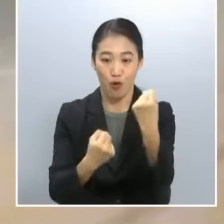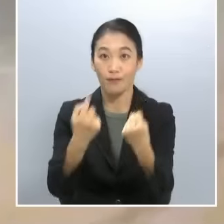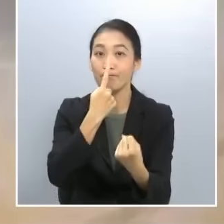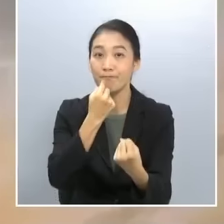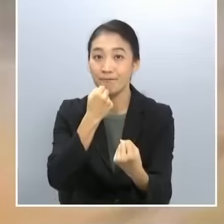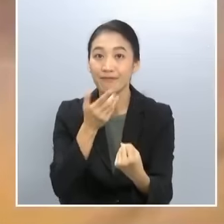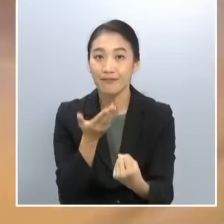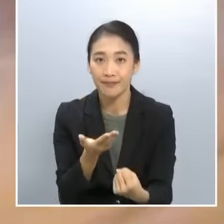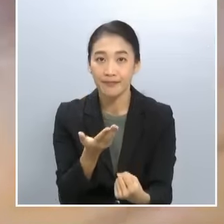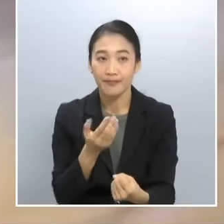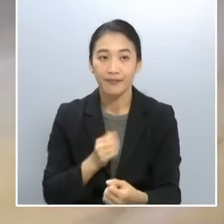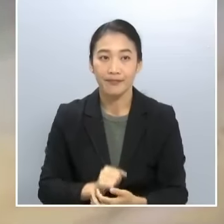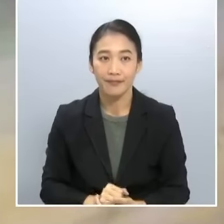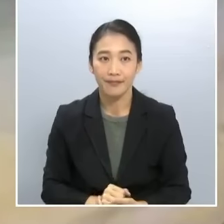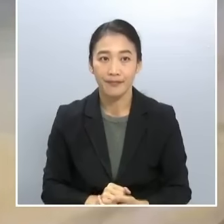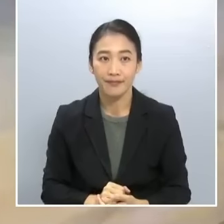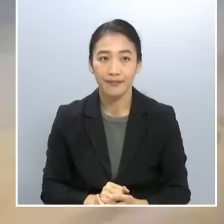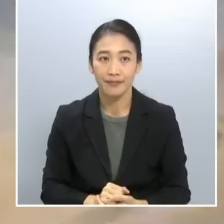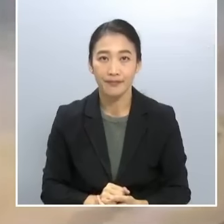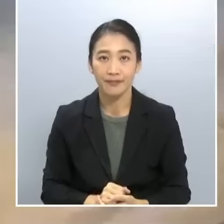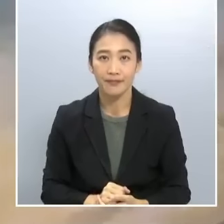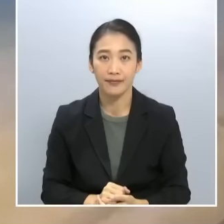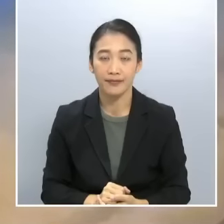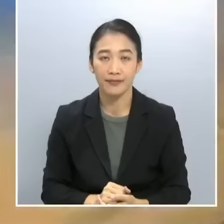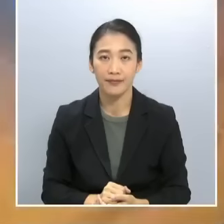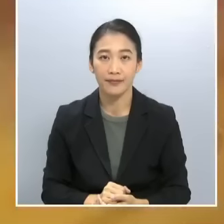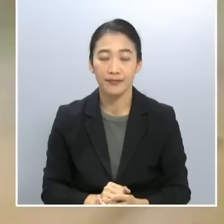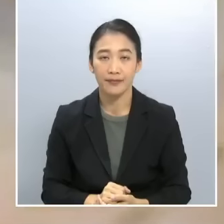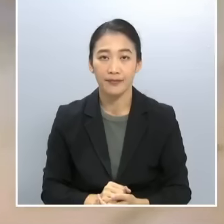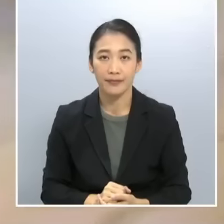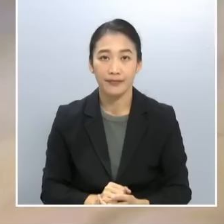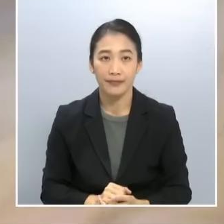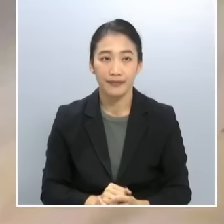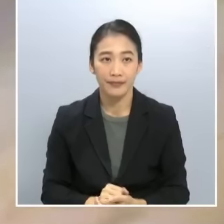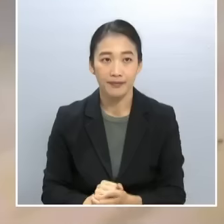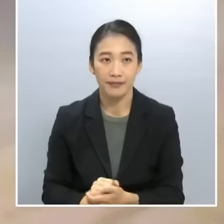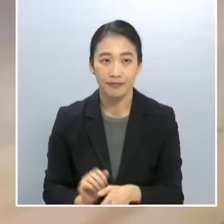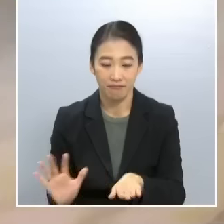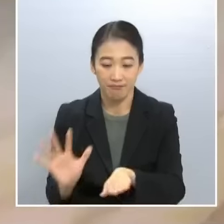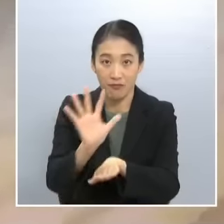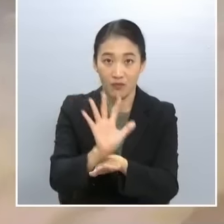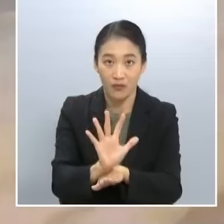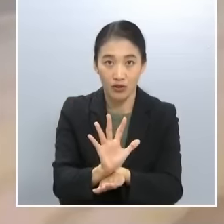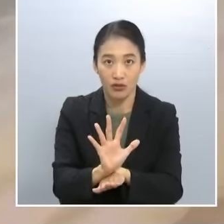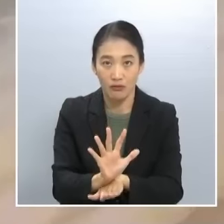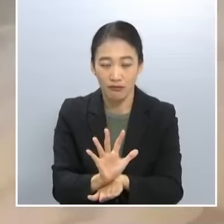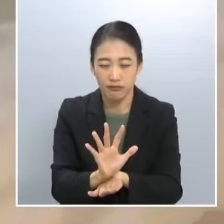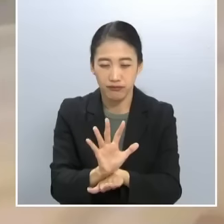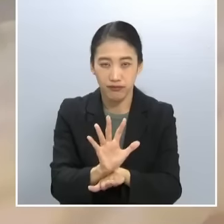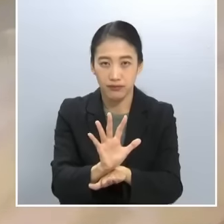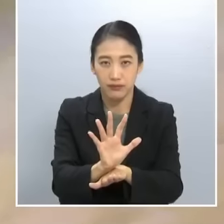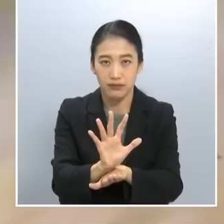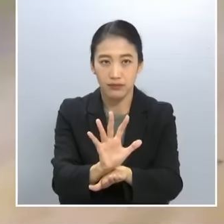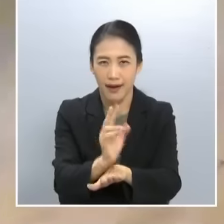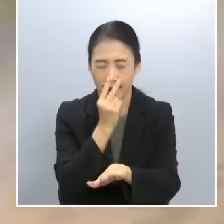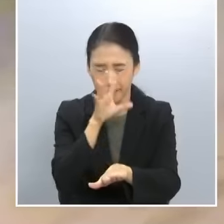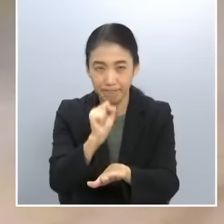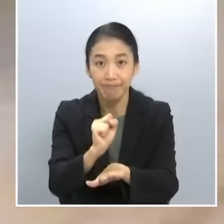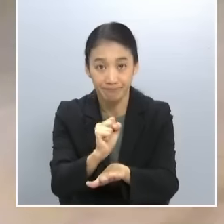กำลังละเราให้เห็นตั้งแต่เดินขึ้นรถสตาร์ทเครื่องเลยแหละค่ะเข้ากงเข้าเกียร์นั่นน่ะเห็นหมดนั่นน่ะอ่ะมาแล้วะ